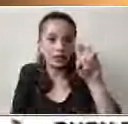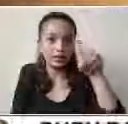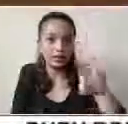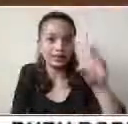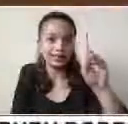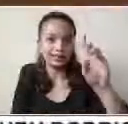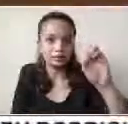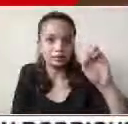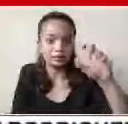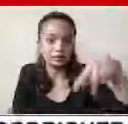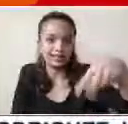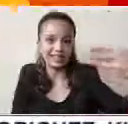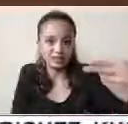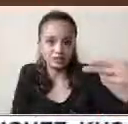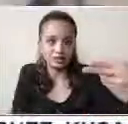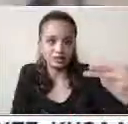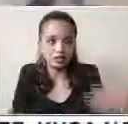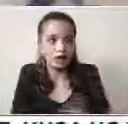Patrick.